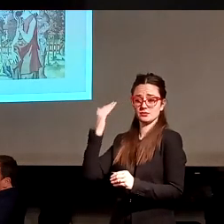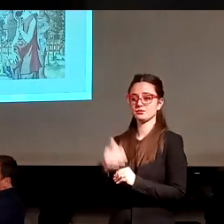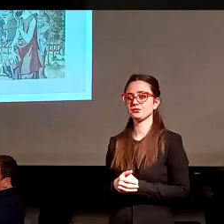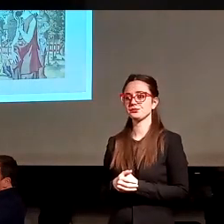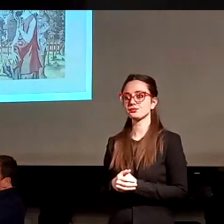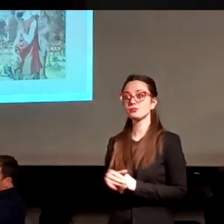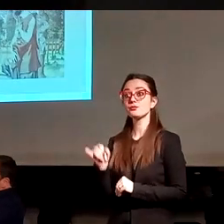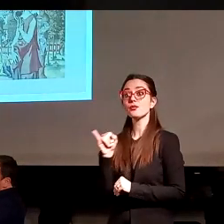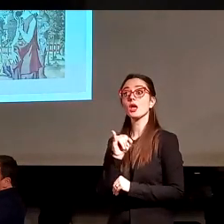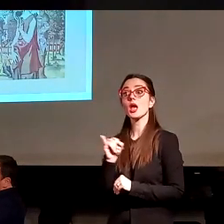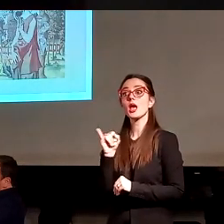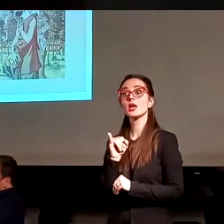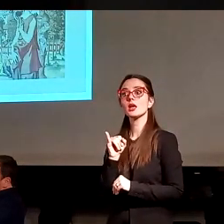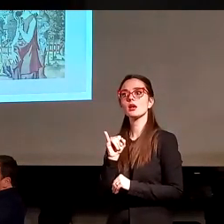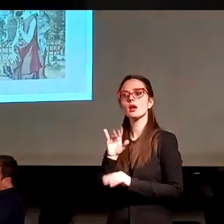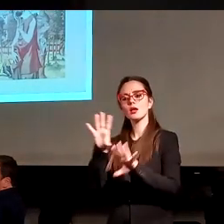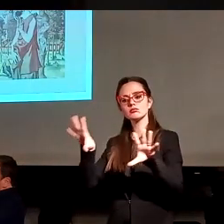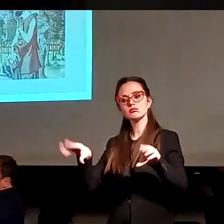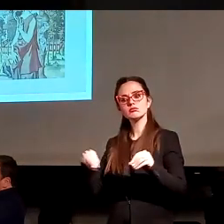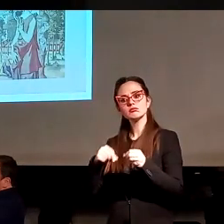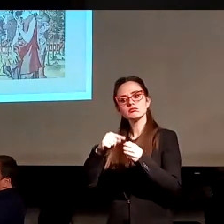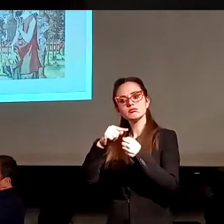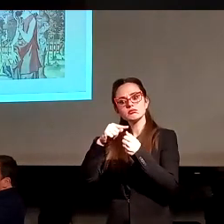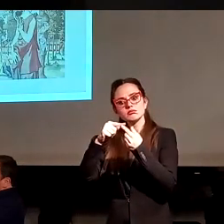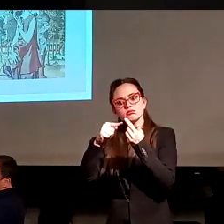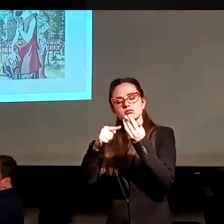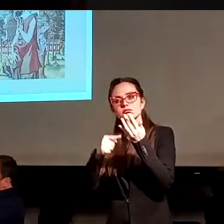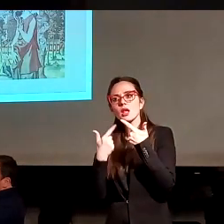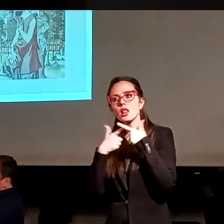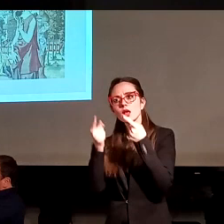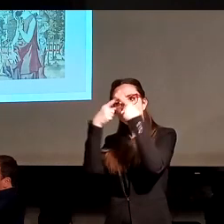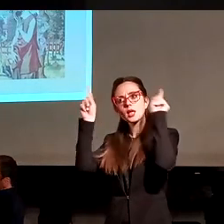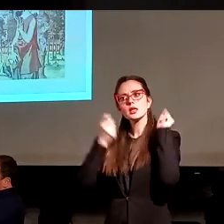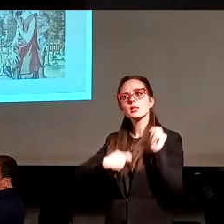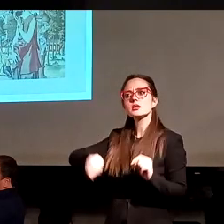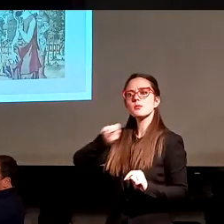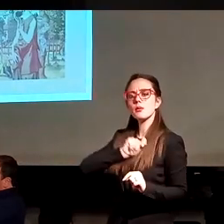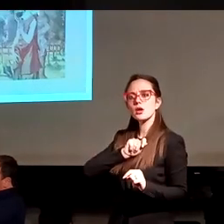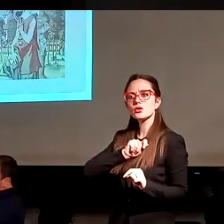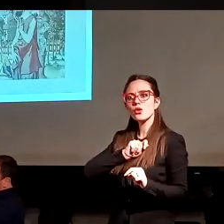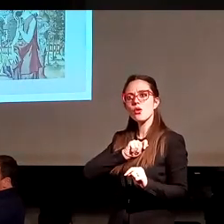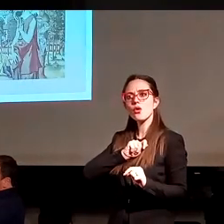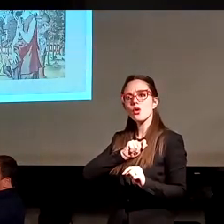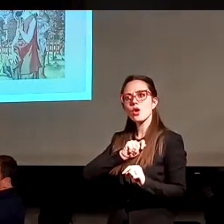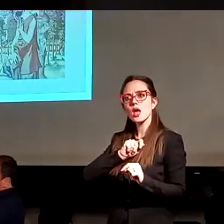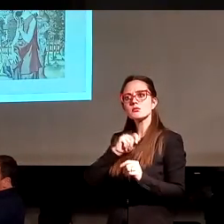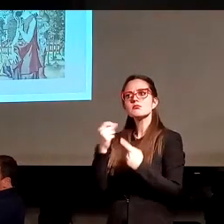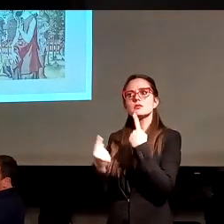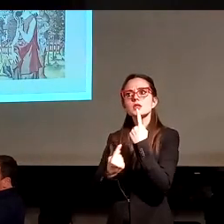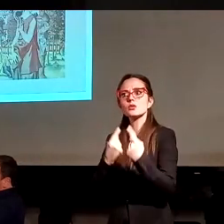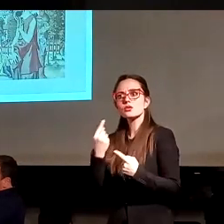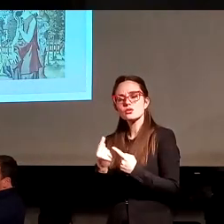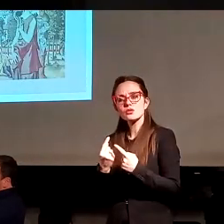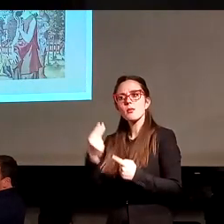il il neo iniziò con le numerare in latino in spagnolo i casi di memoria prodigiosa